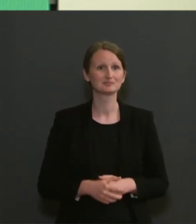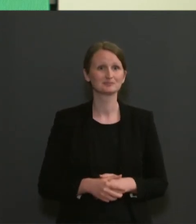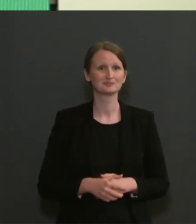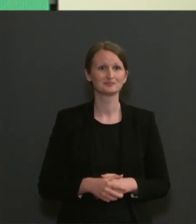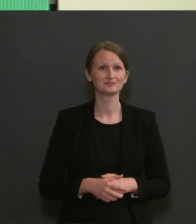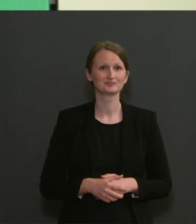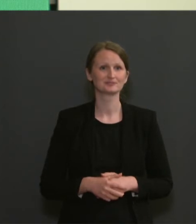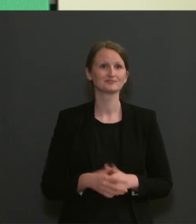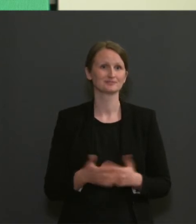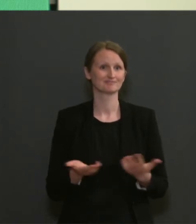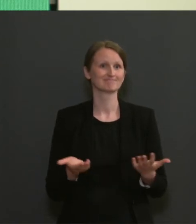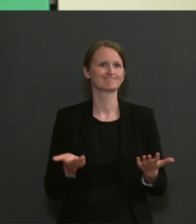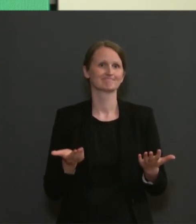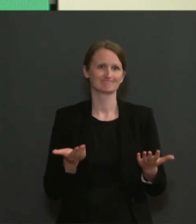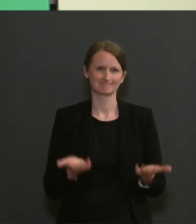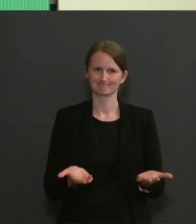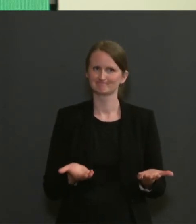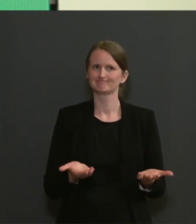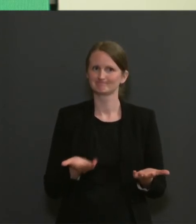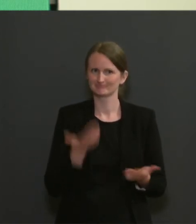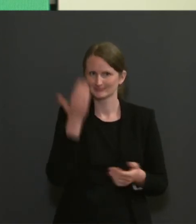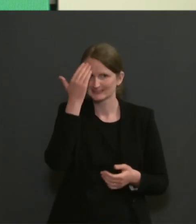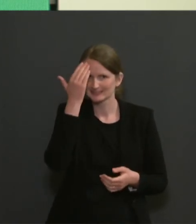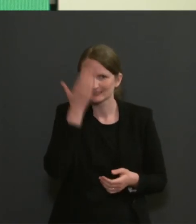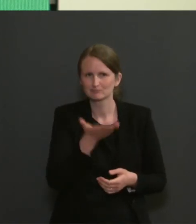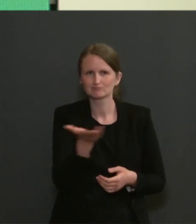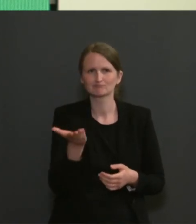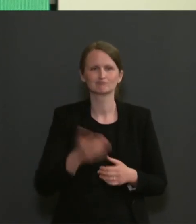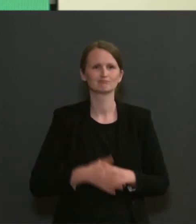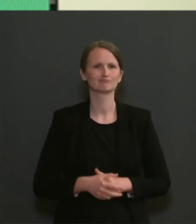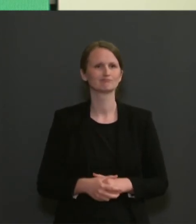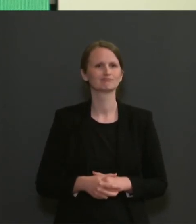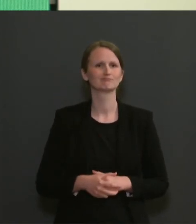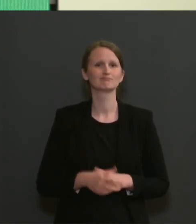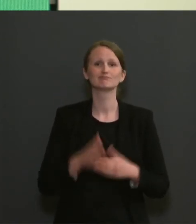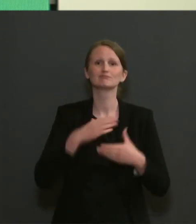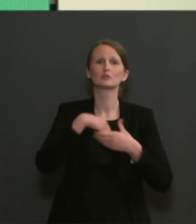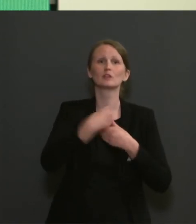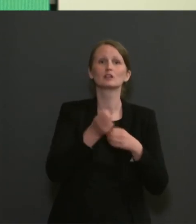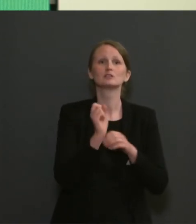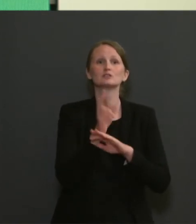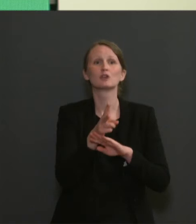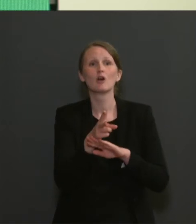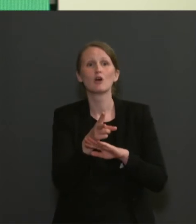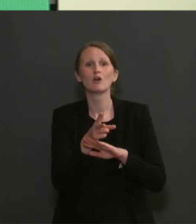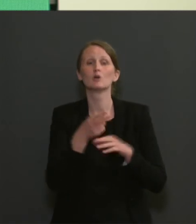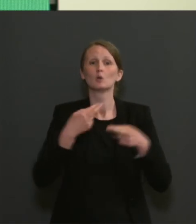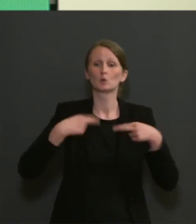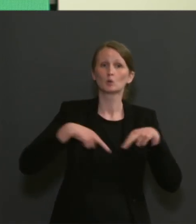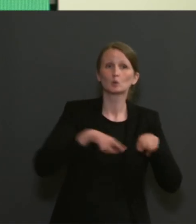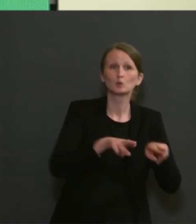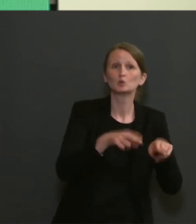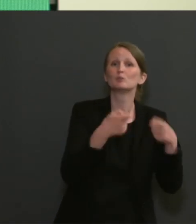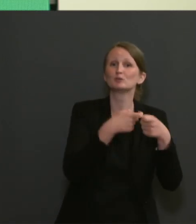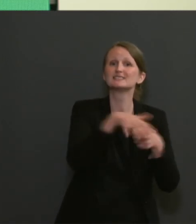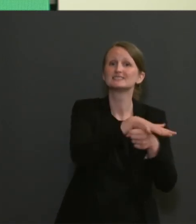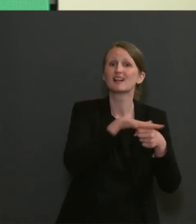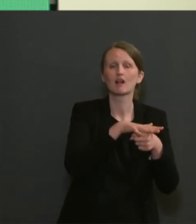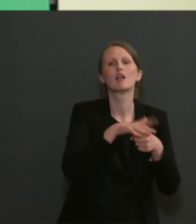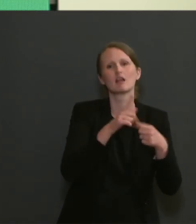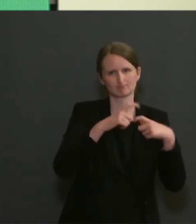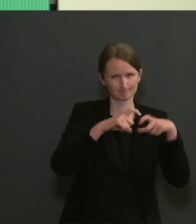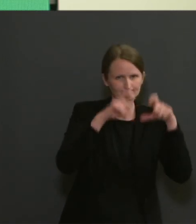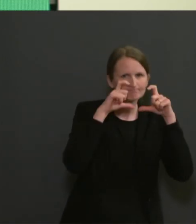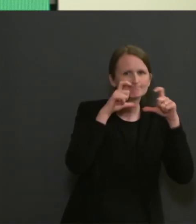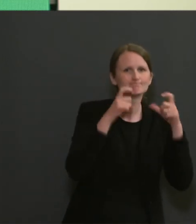Elle est essentiellement, vous le savez, dans le milieu extérieur, que ce soit en rue, comme à Bruxelles-Capitale, ou dans les circonstances